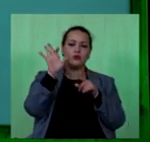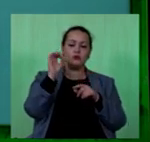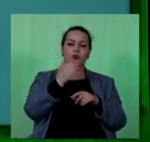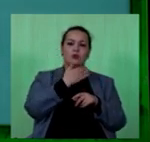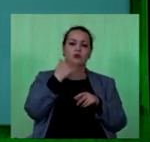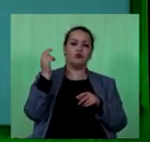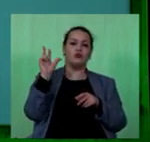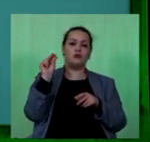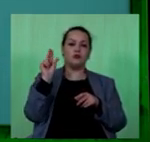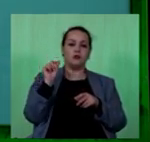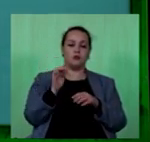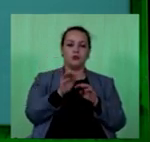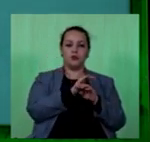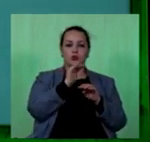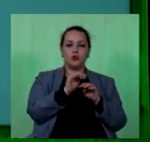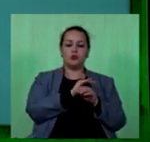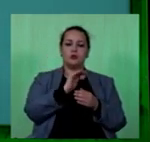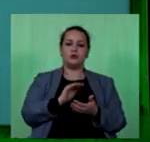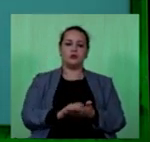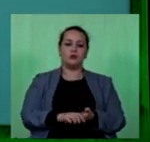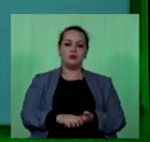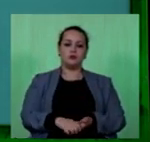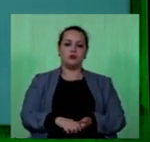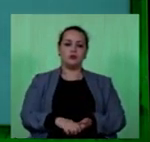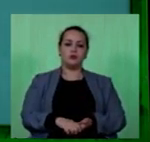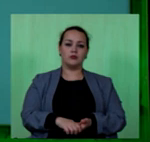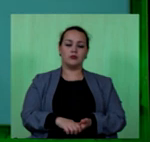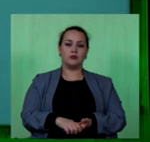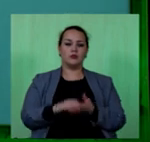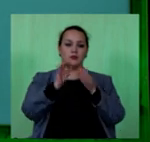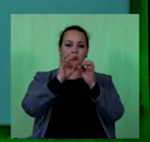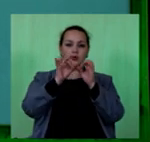числе молодцы проверьте